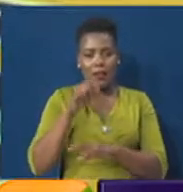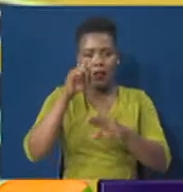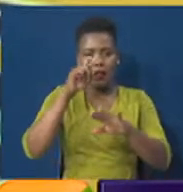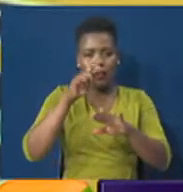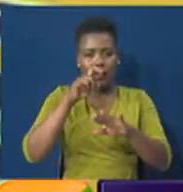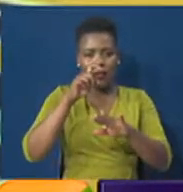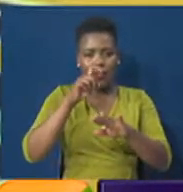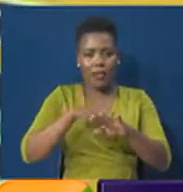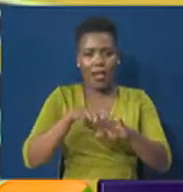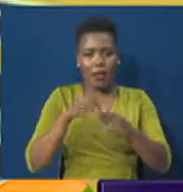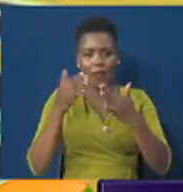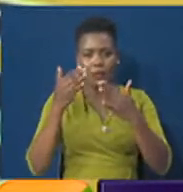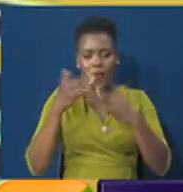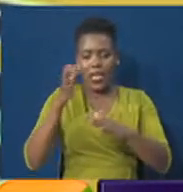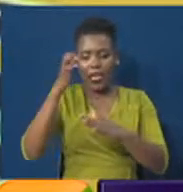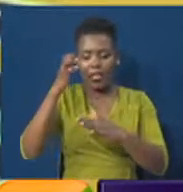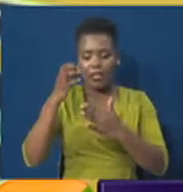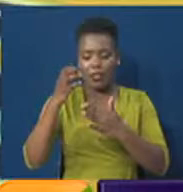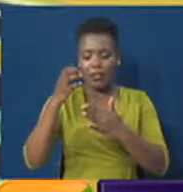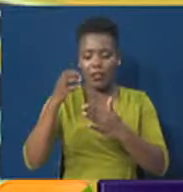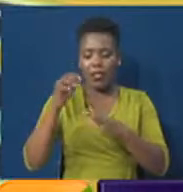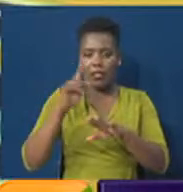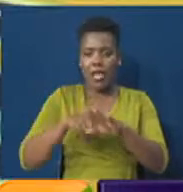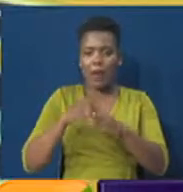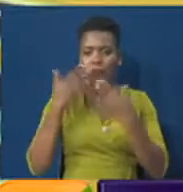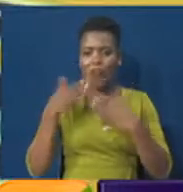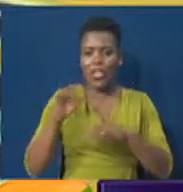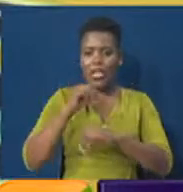kumaliza kwa mwaka huu, umesema ngapi waziri?